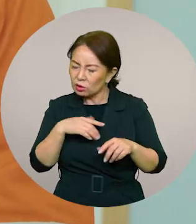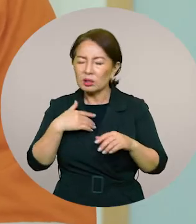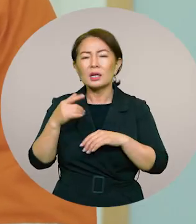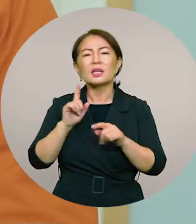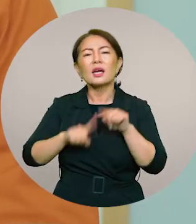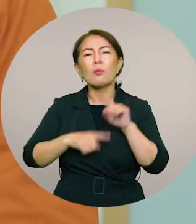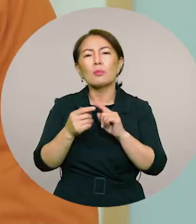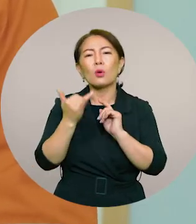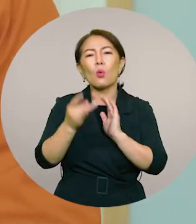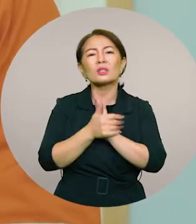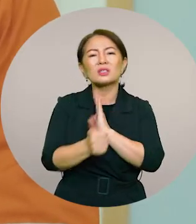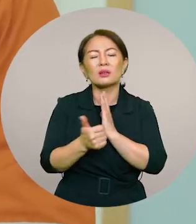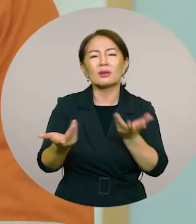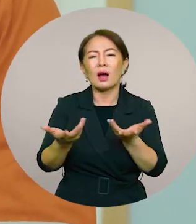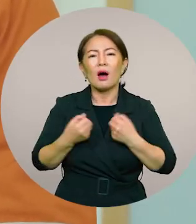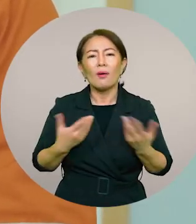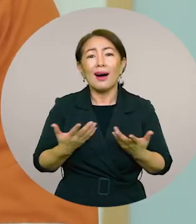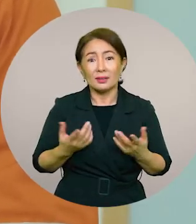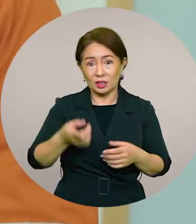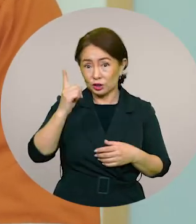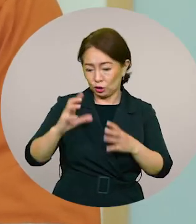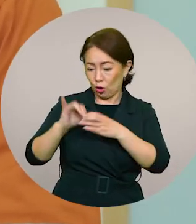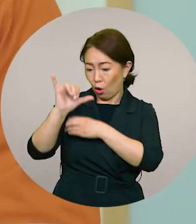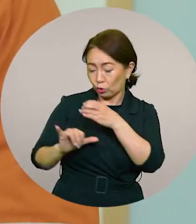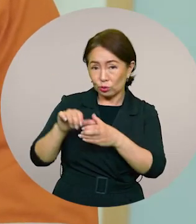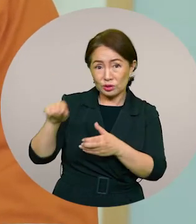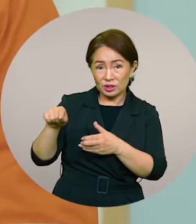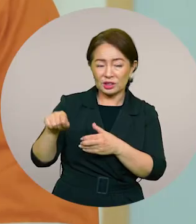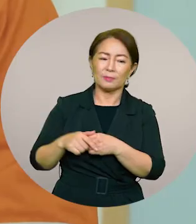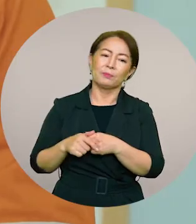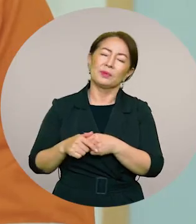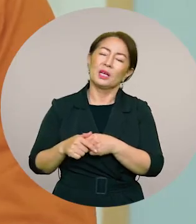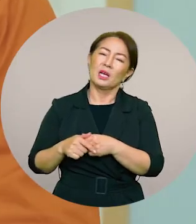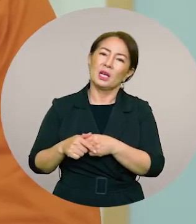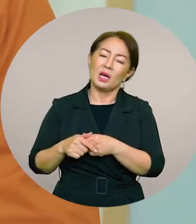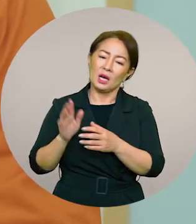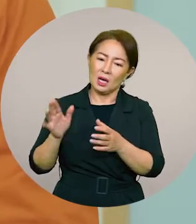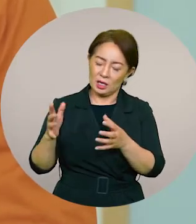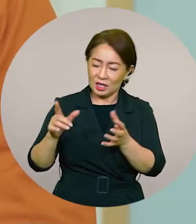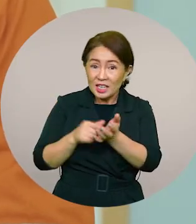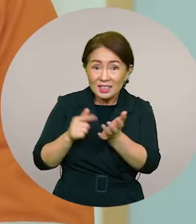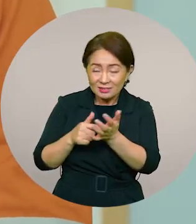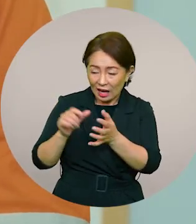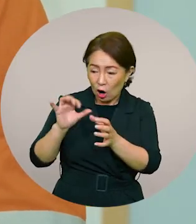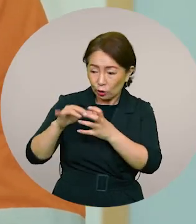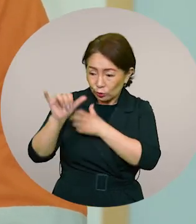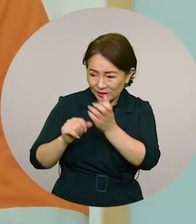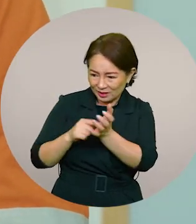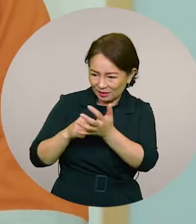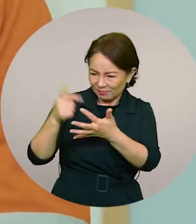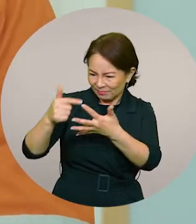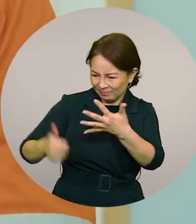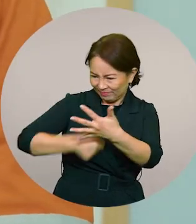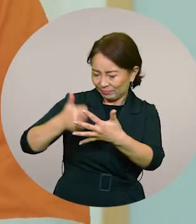гэхээр нэгдүгээрт олон улсын одоо qualification одоо шаардлагыг хангасан ур чадвар